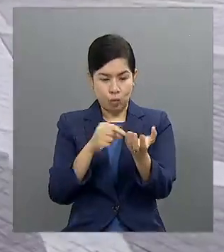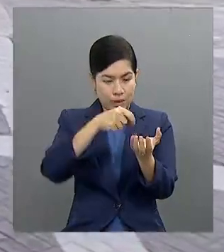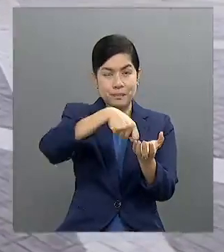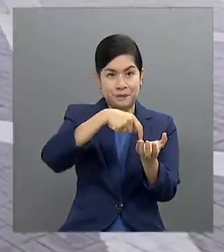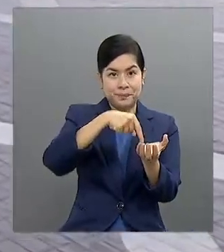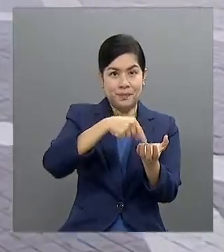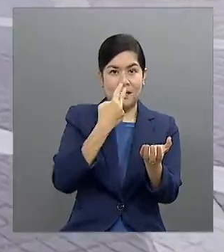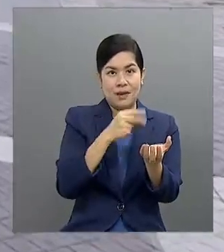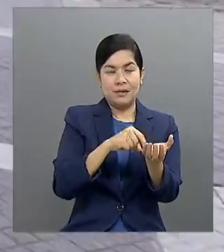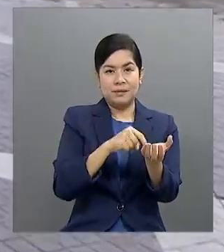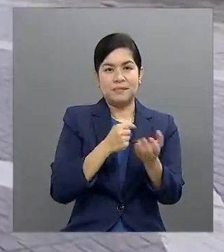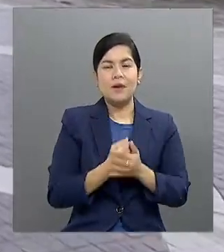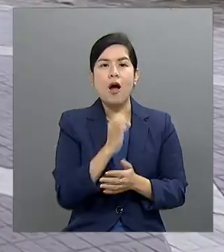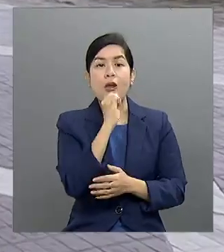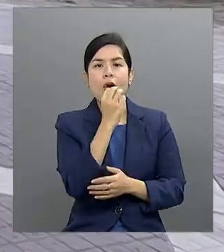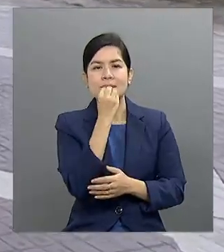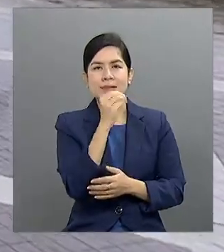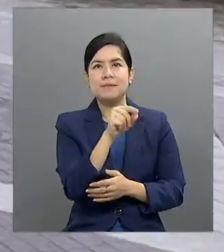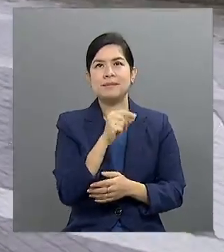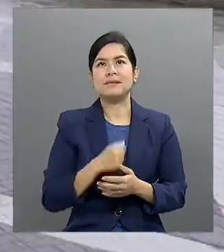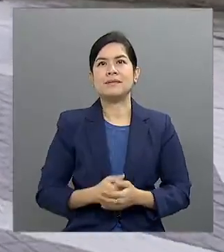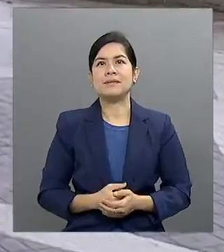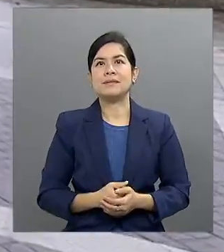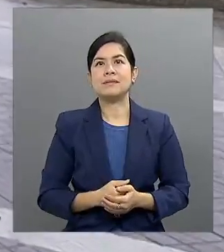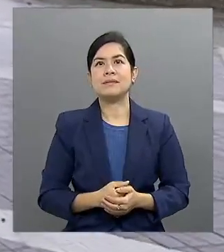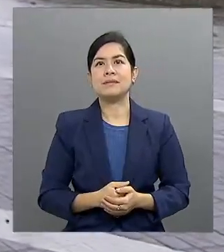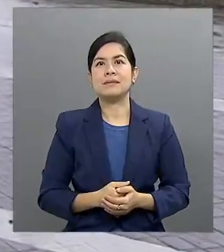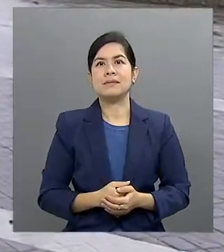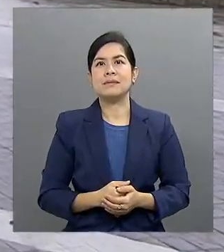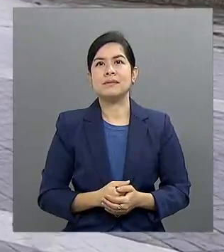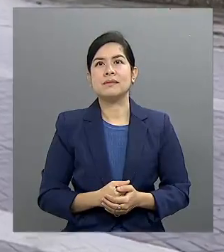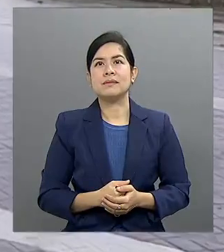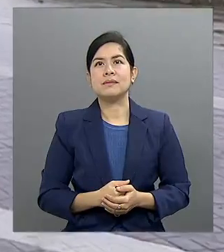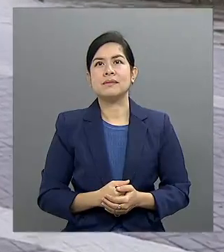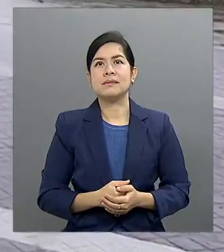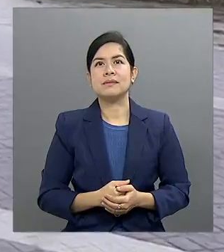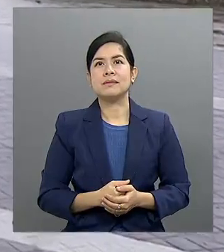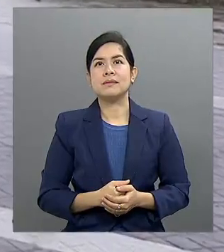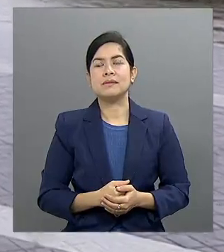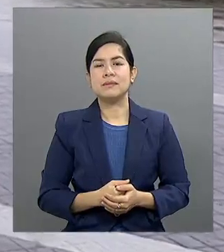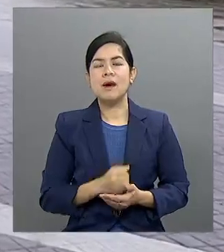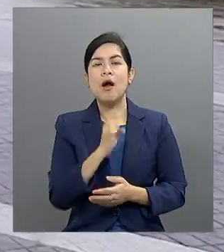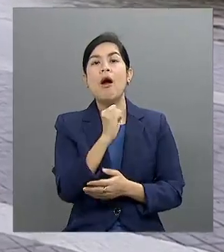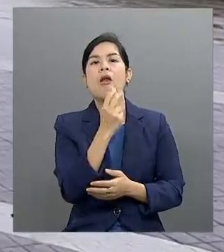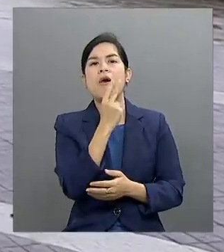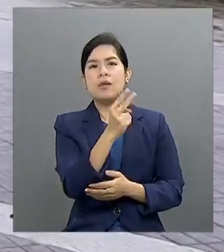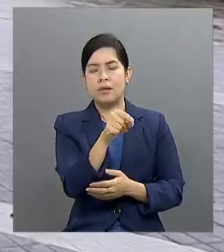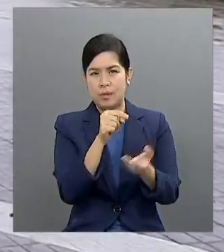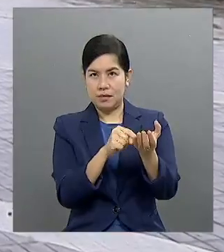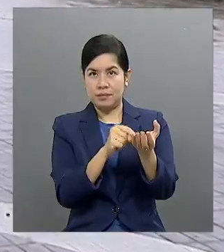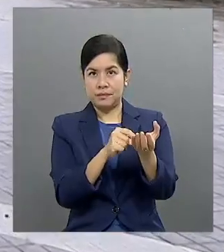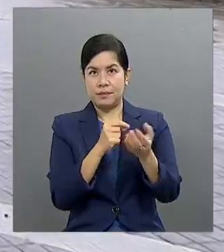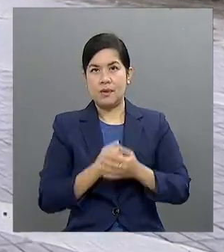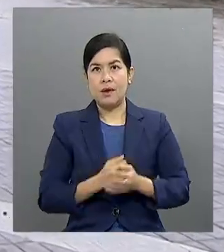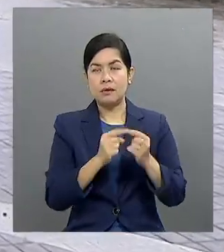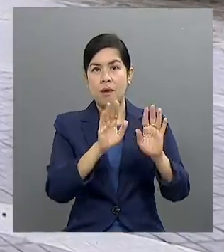าเนี่ย จ้า ขโมยถ้วยมา อันนี้เค้าเรียกจานเหรอจ ้ า ถ้วย น้ำพริกอันนี้คือเสียบแบบตำสดๆน